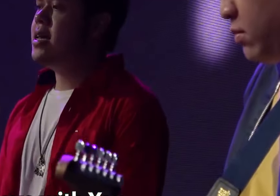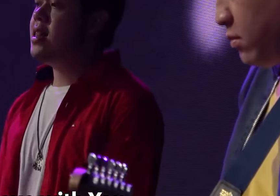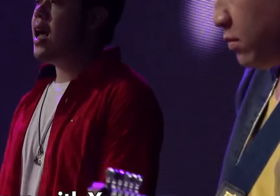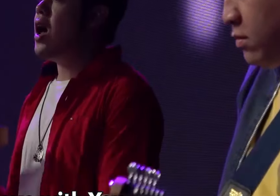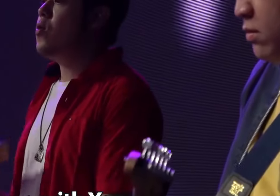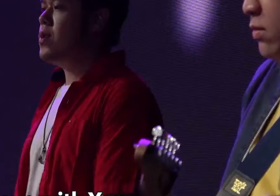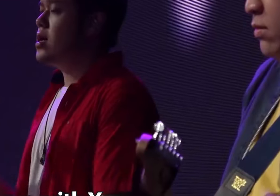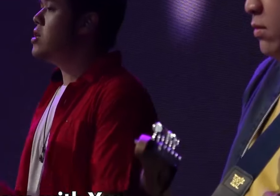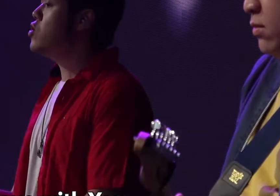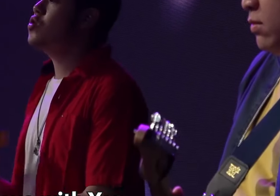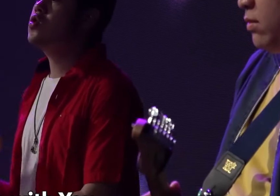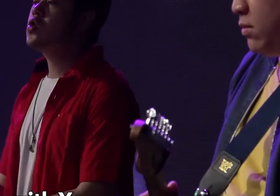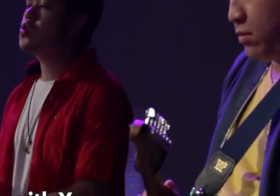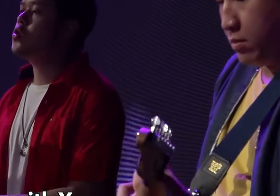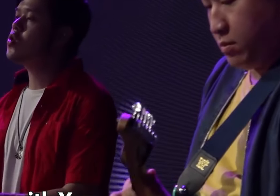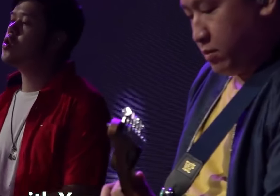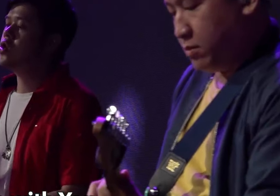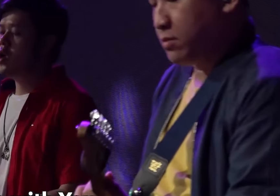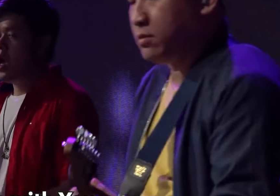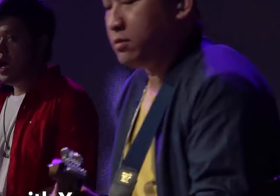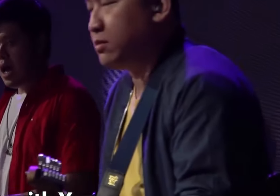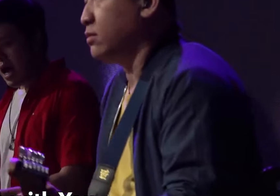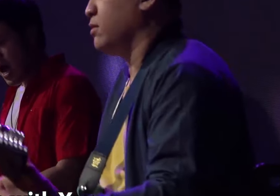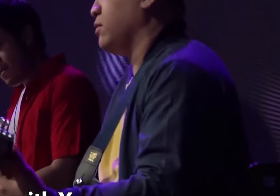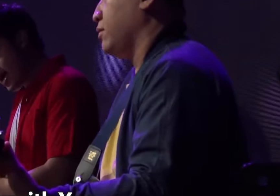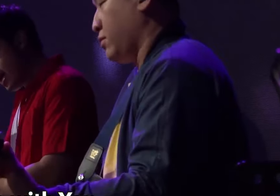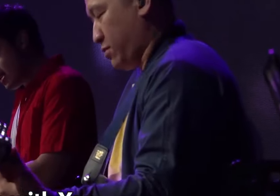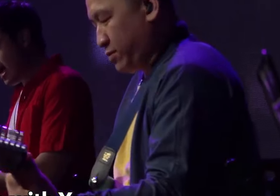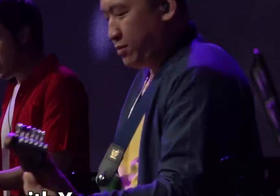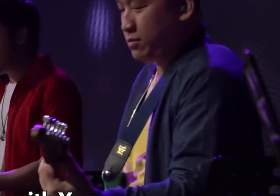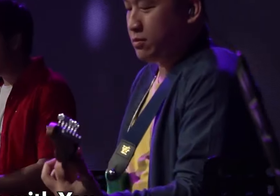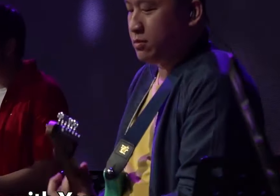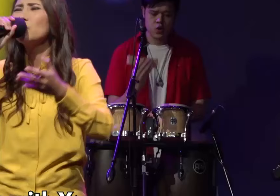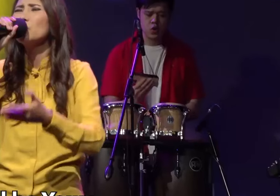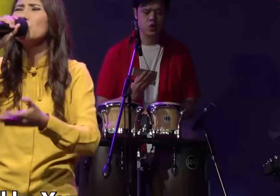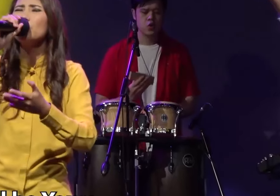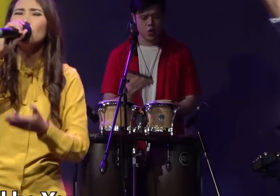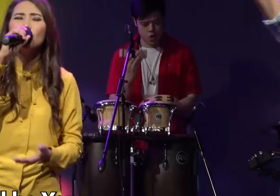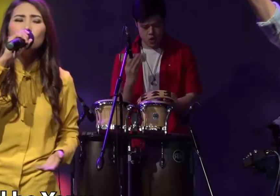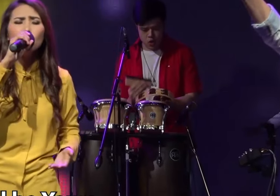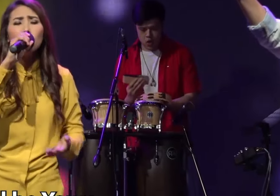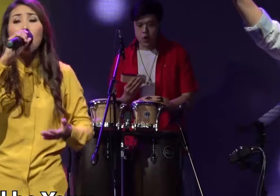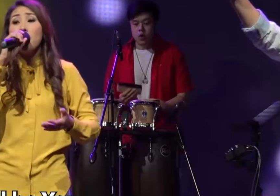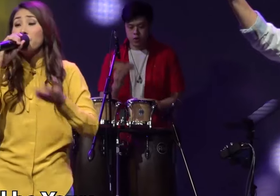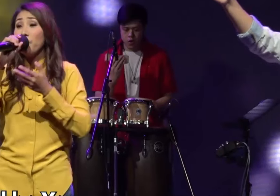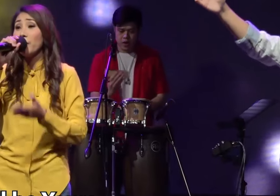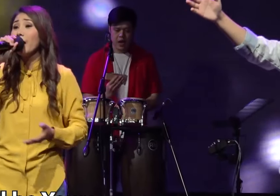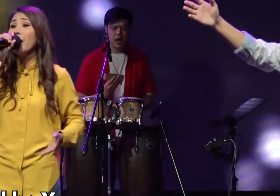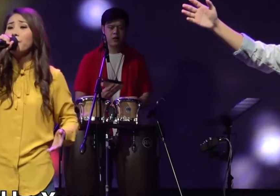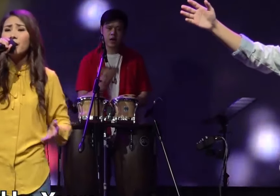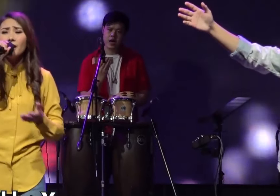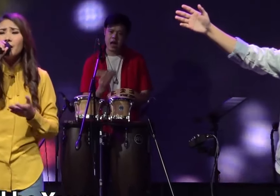I'm in love with you. I'm in love with you.